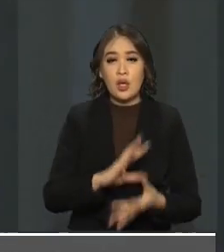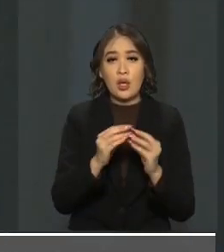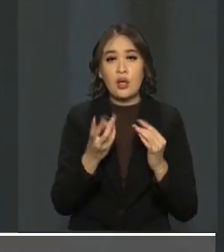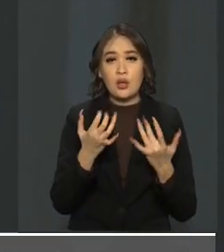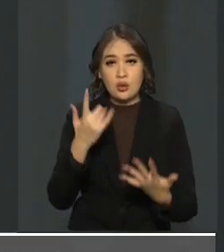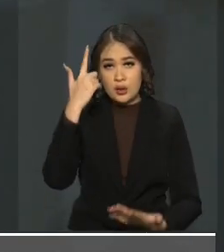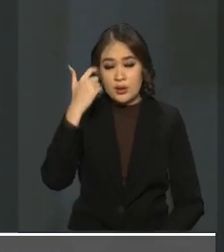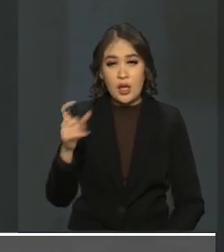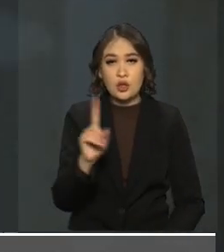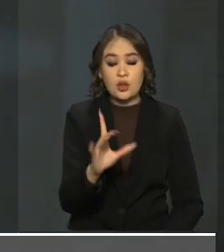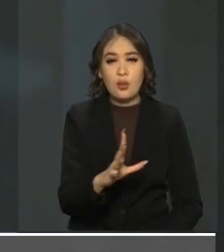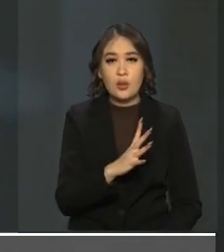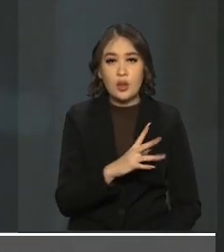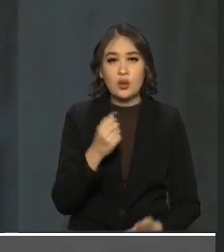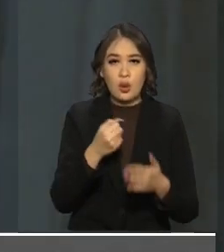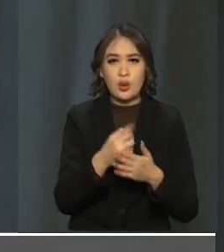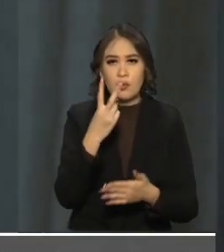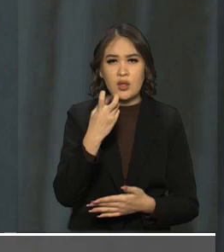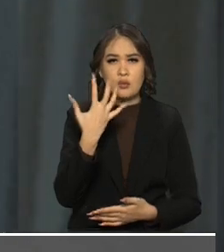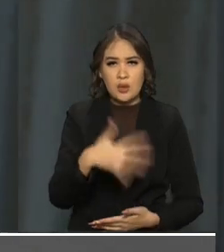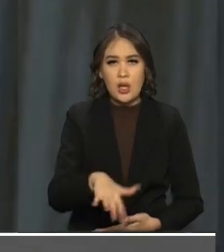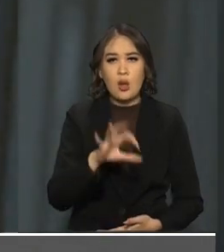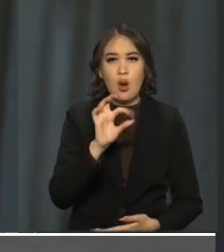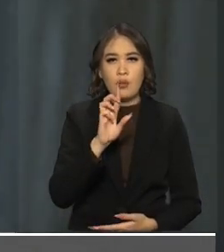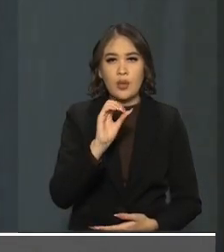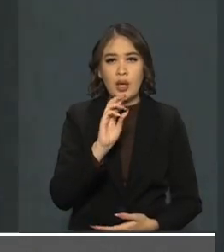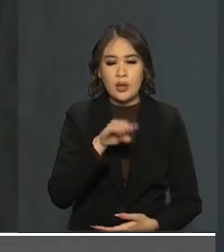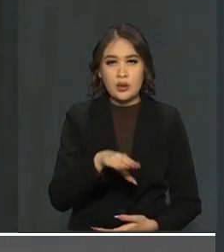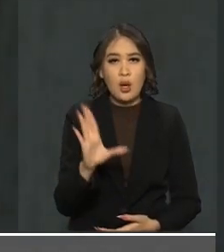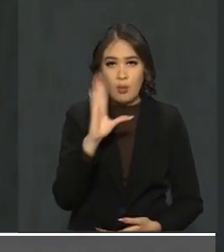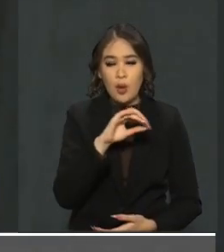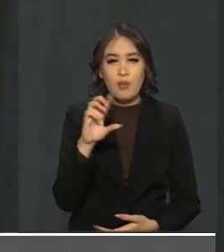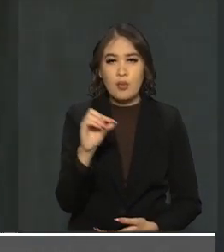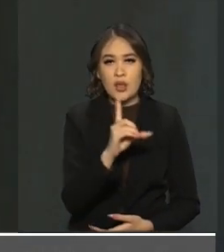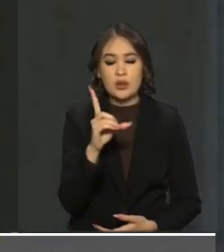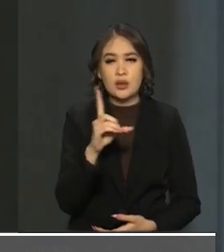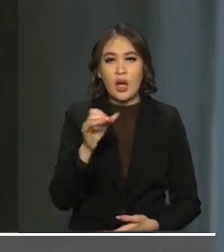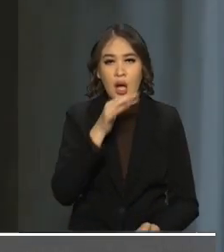знаю, на одного инспектора приходится 250 объектов, и он не может без предупреждения